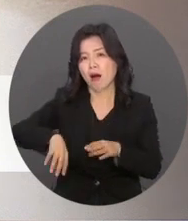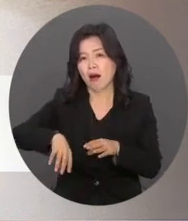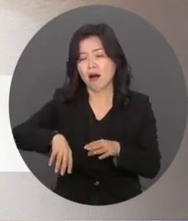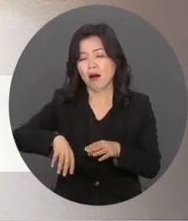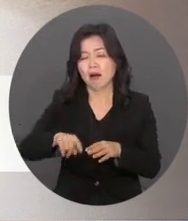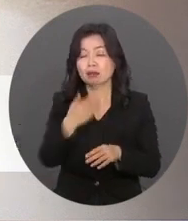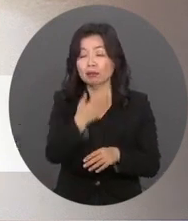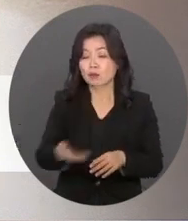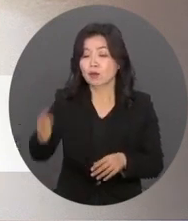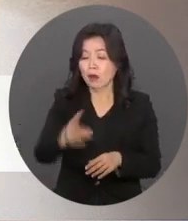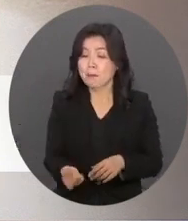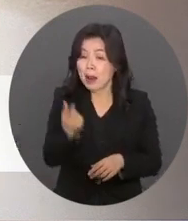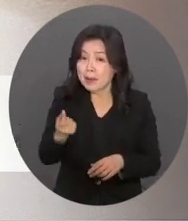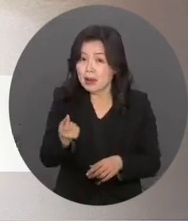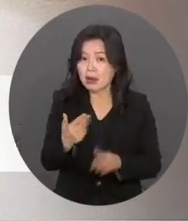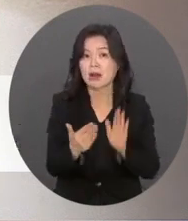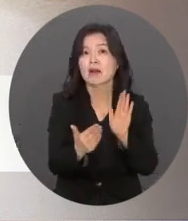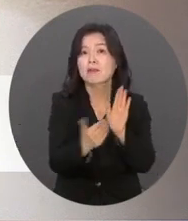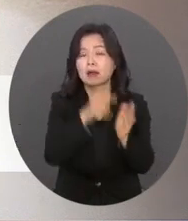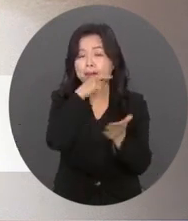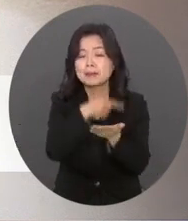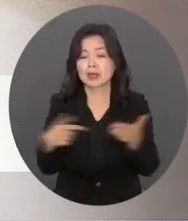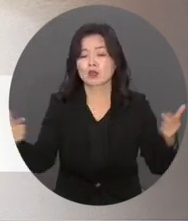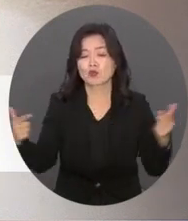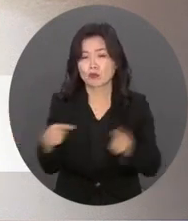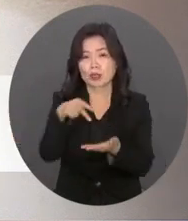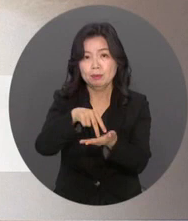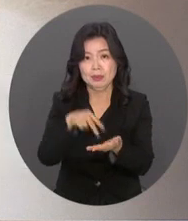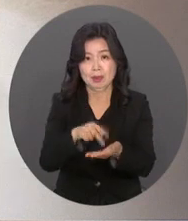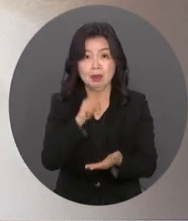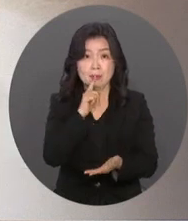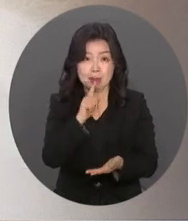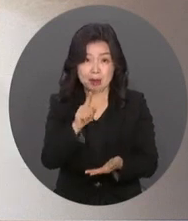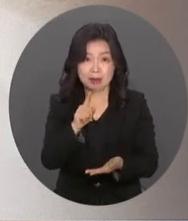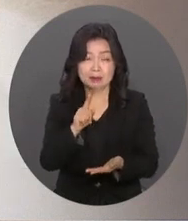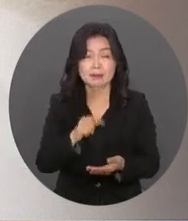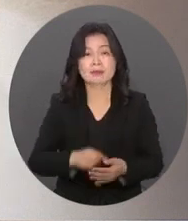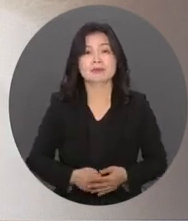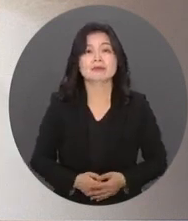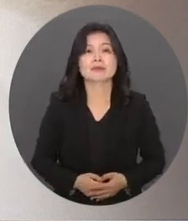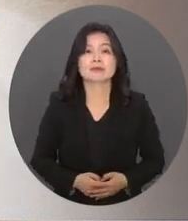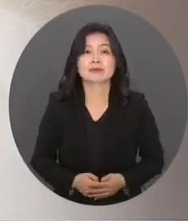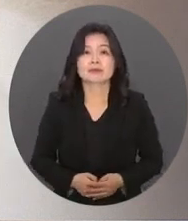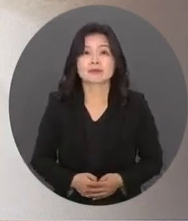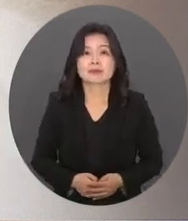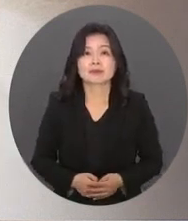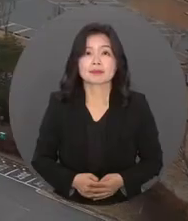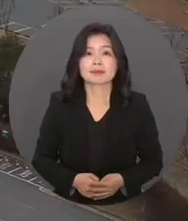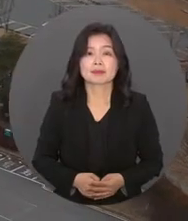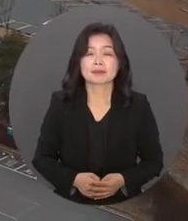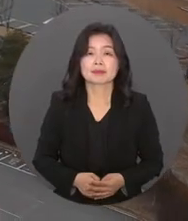광주시는 그나마 신속하게 대처해서 피해를 최소화했다는 입장입니다. 먼저 김초롱 기자의 보도입니다.